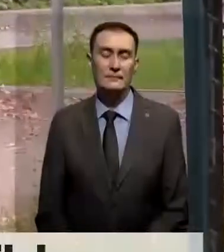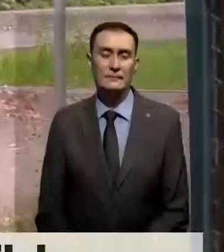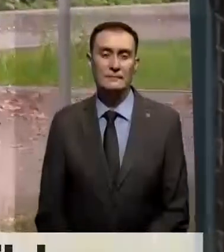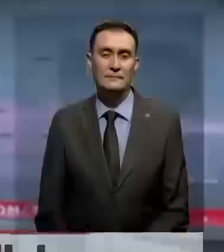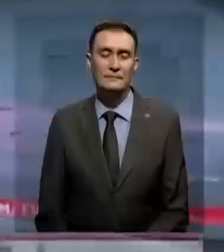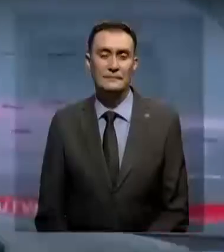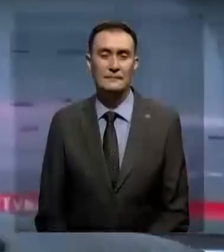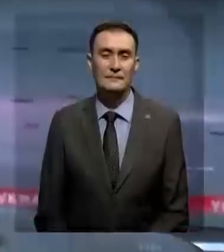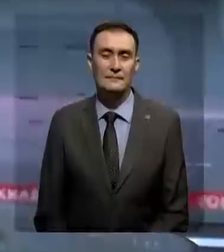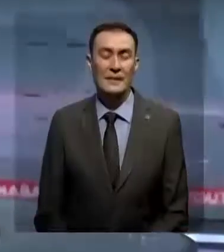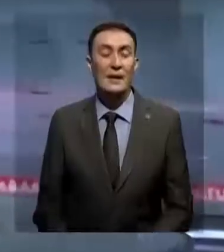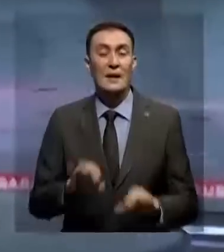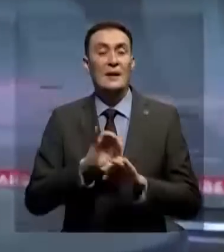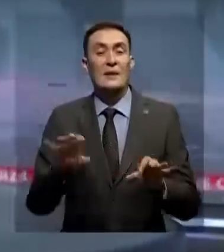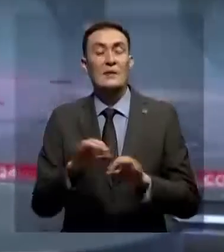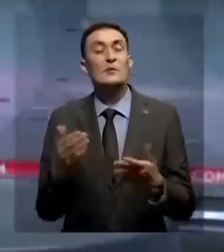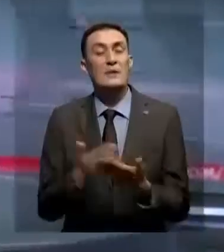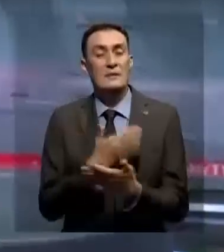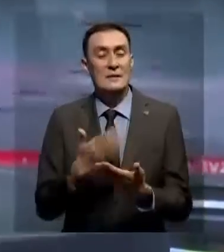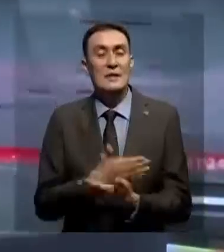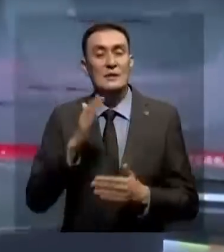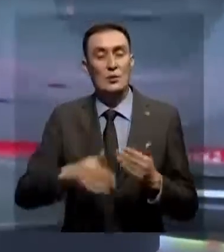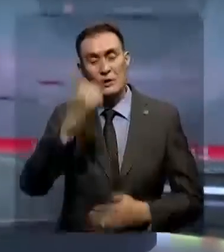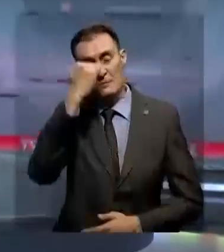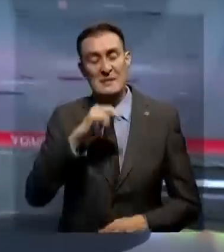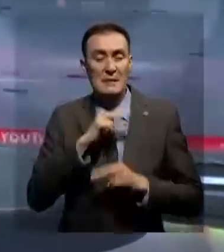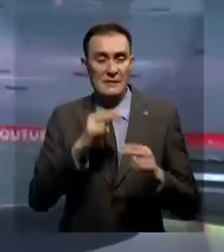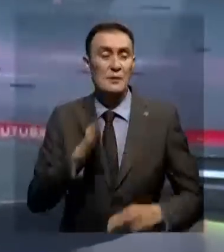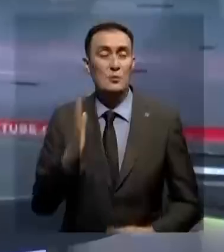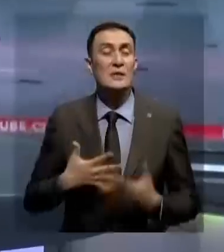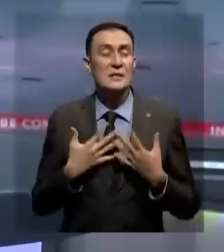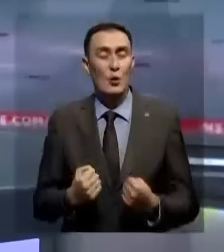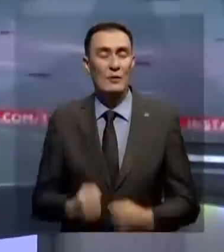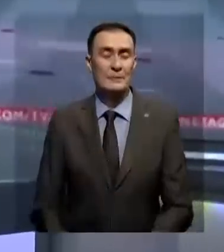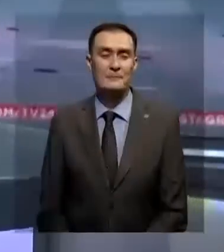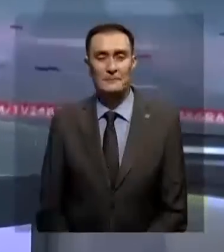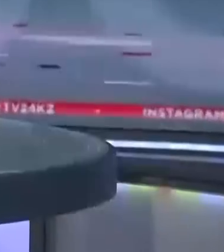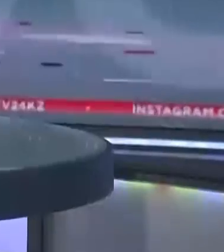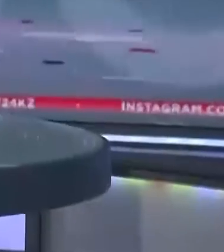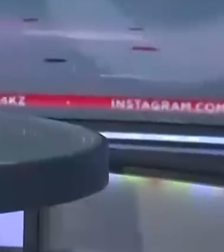На этом наш выпуск завершен. Спасибо, что были с нами. Всего доброго.